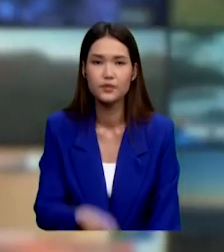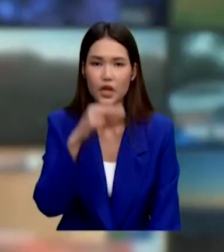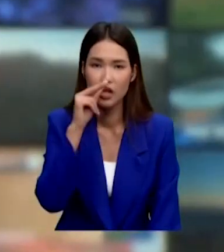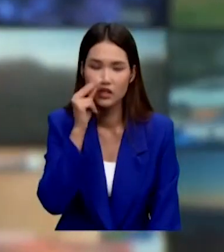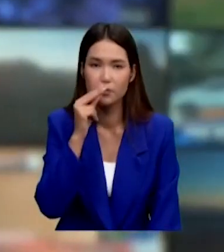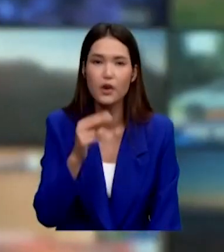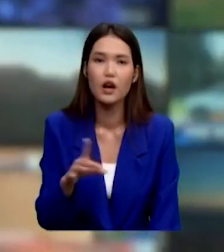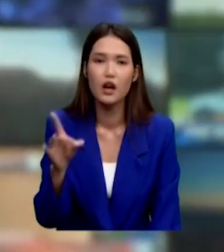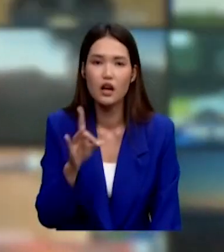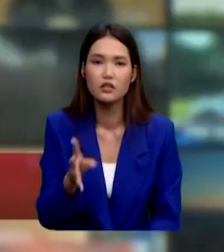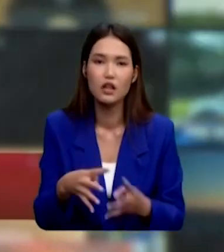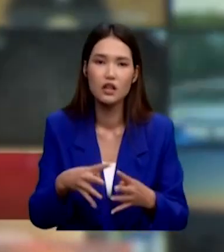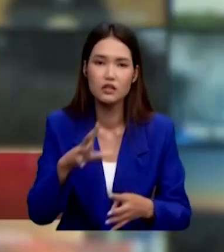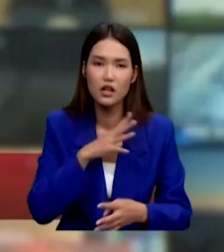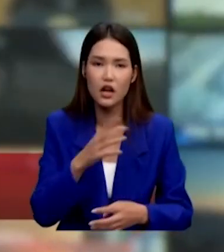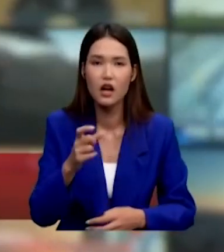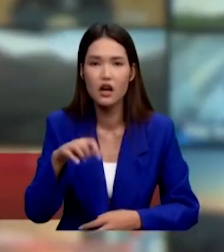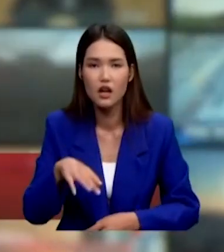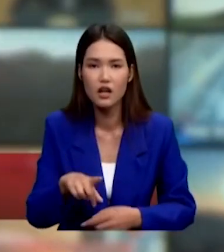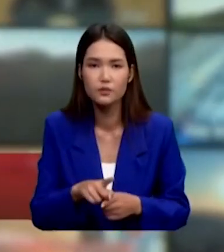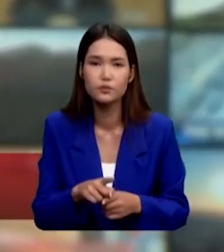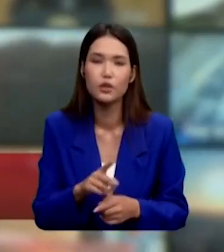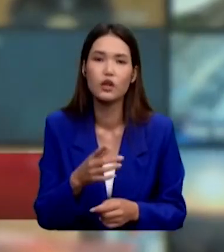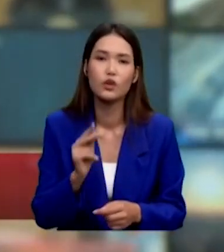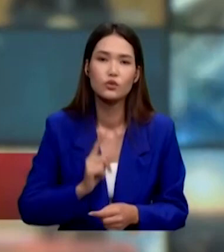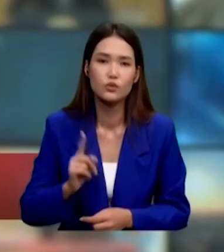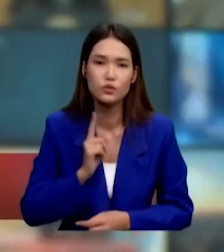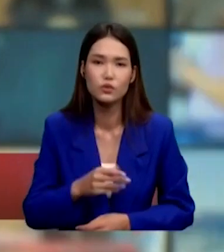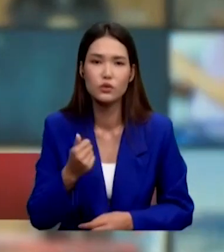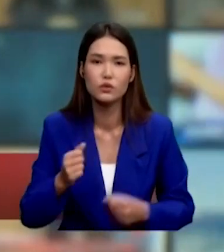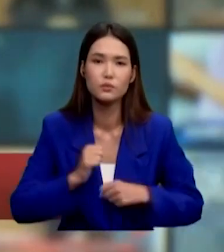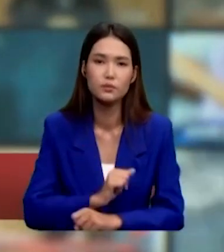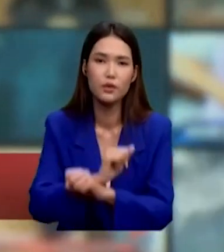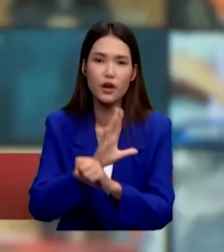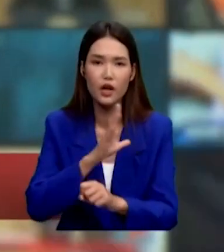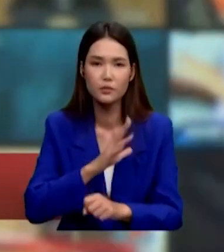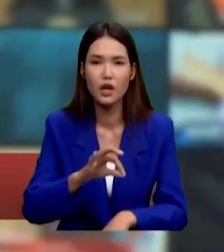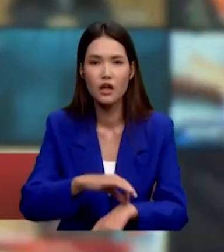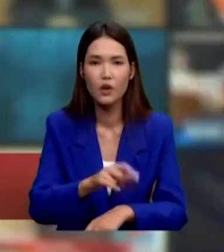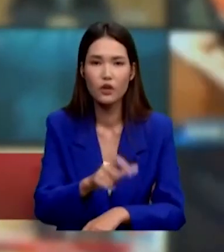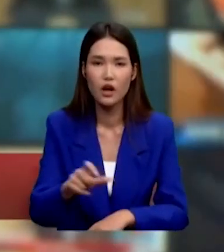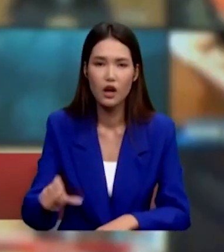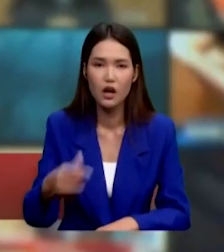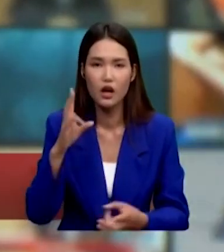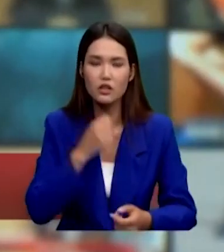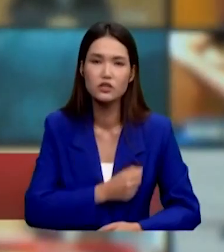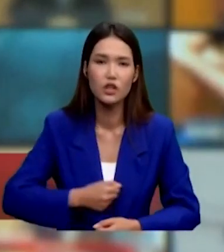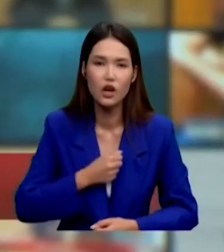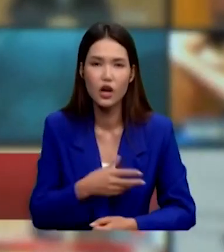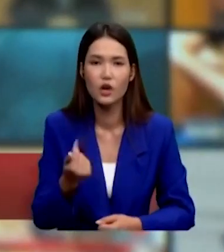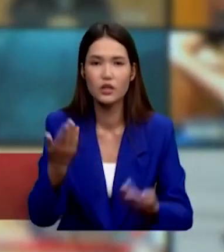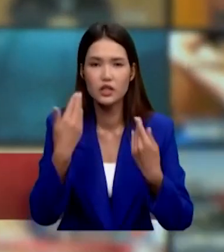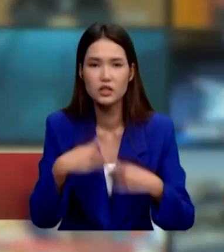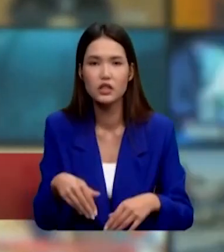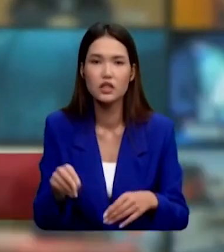Шымкентте ағзасын алмастырған һәм енді алмастыруды күтіп жүрген жандар бас көтерді. Науқас азаматтарды ашуландырған денелерін